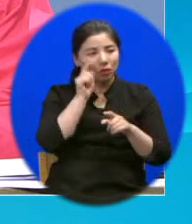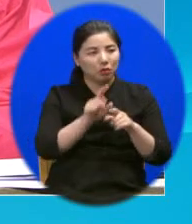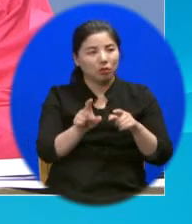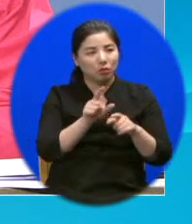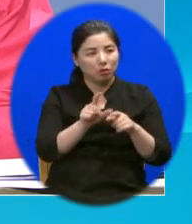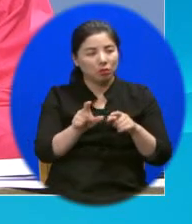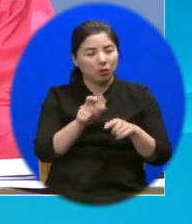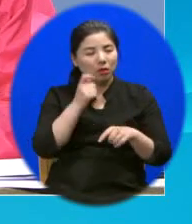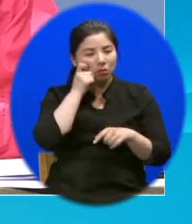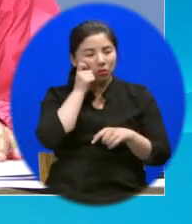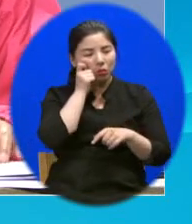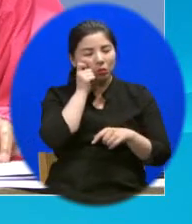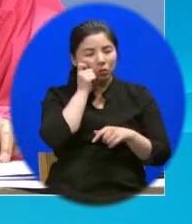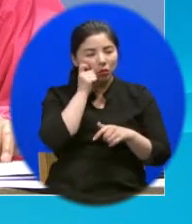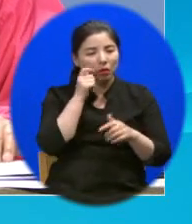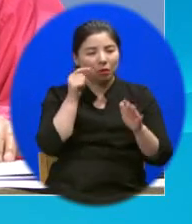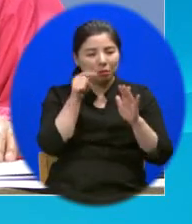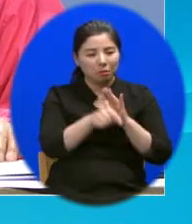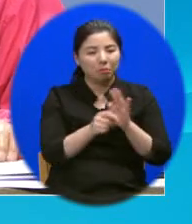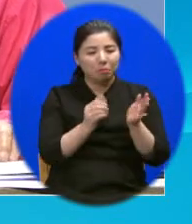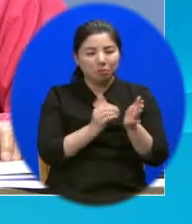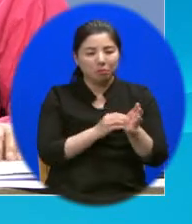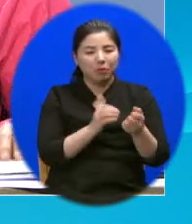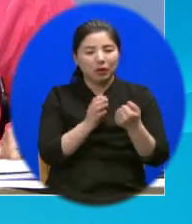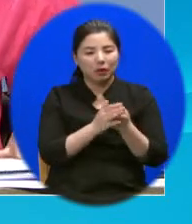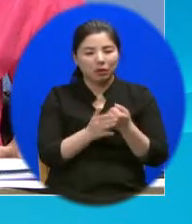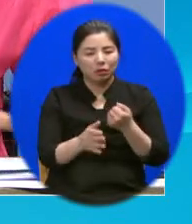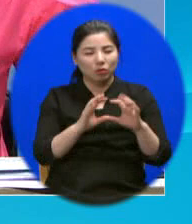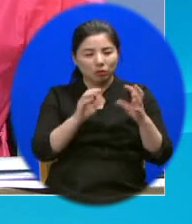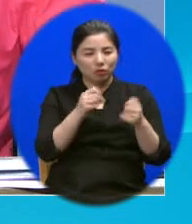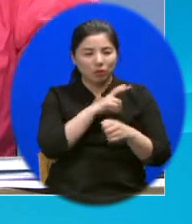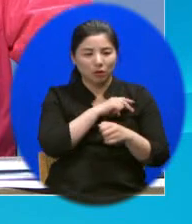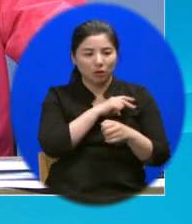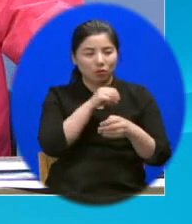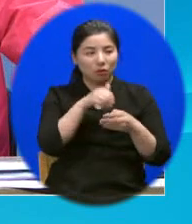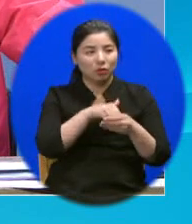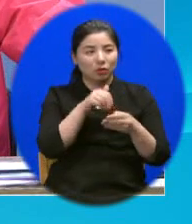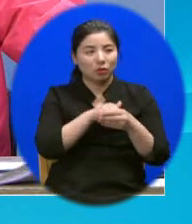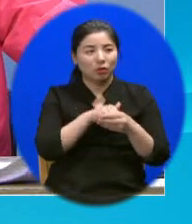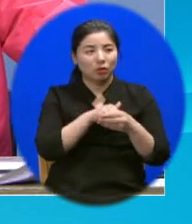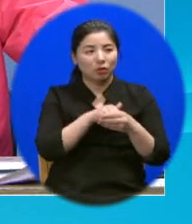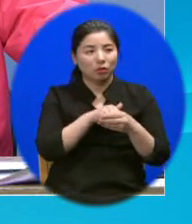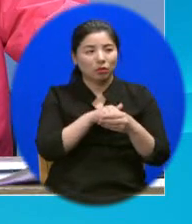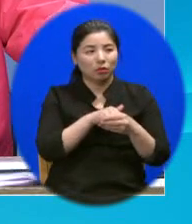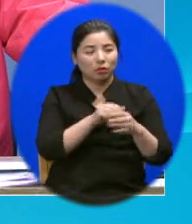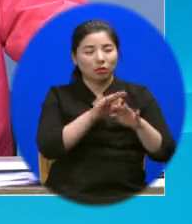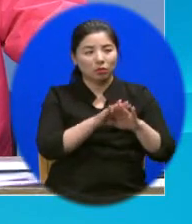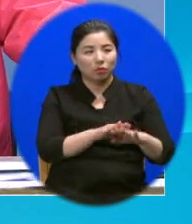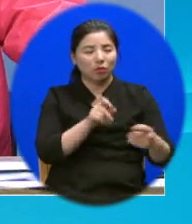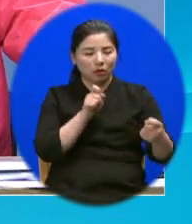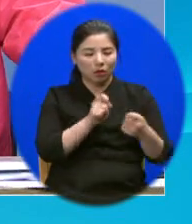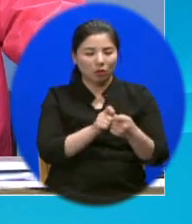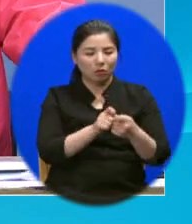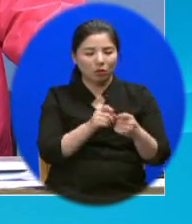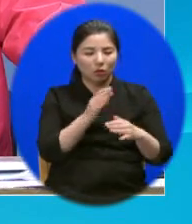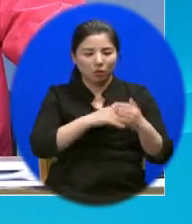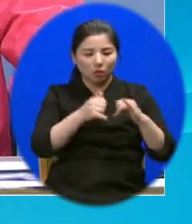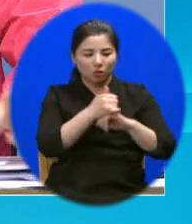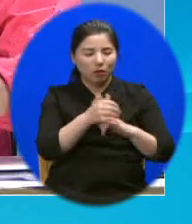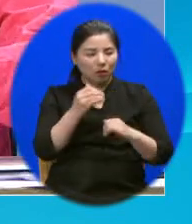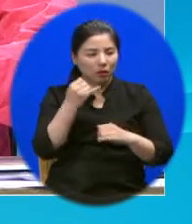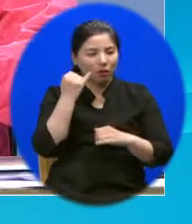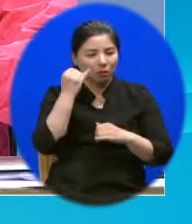못하고 나오다 보니까 아 국회의원 선거 이제 그 앞두고 공약을 개발할